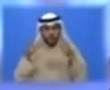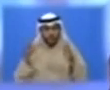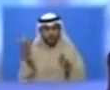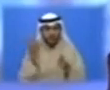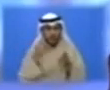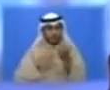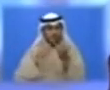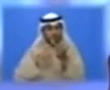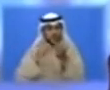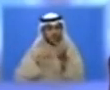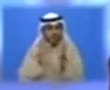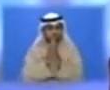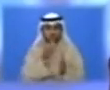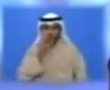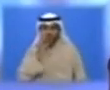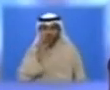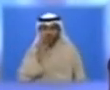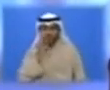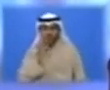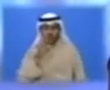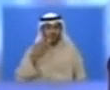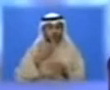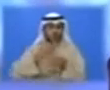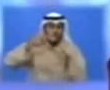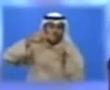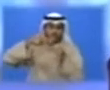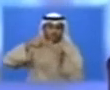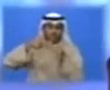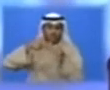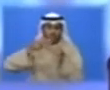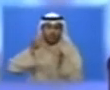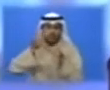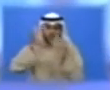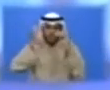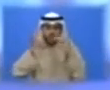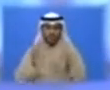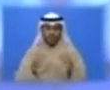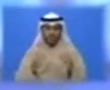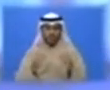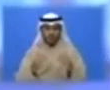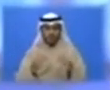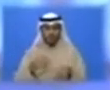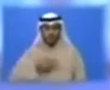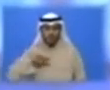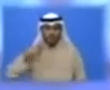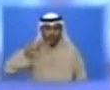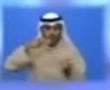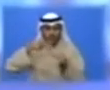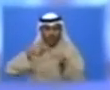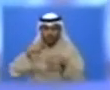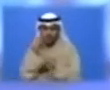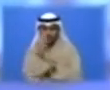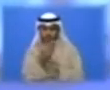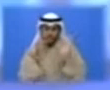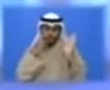13 توصية بشأن تداعيات تراجع أسعار النفط بعد انتهاء عرض قدمه وزير النفط ووزير الدولة